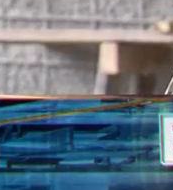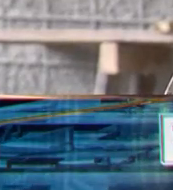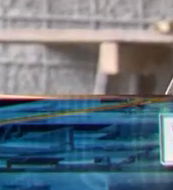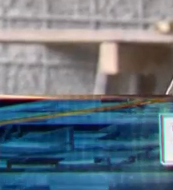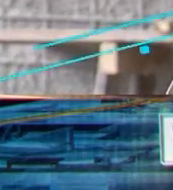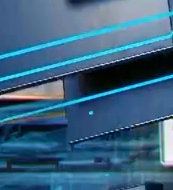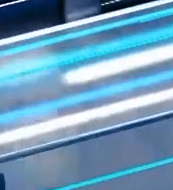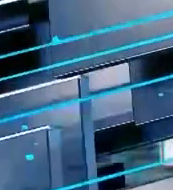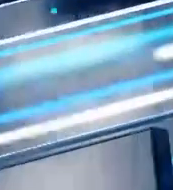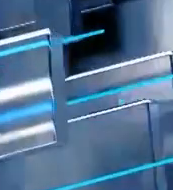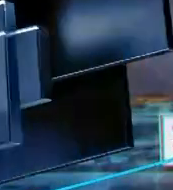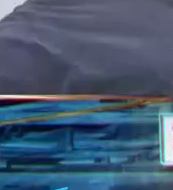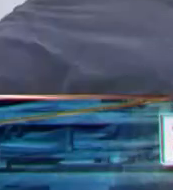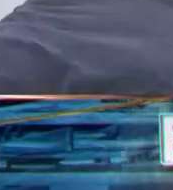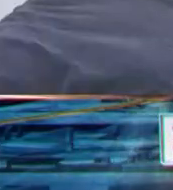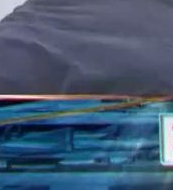жатырмыз.